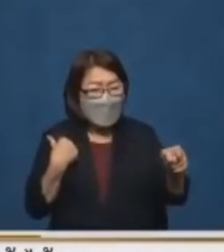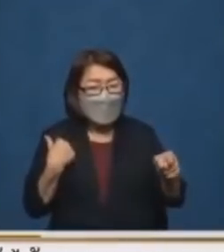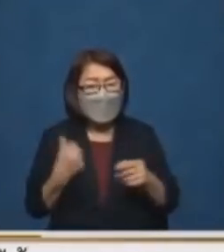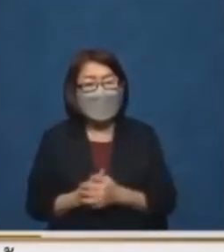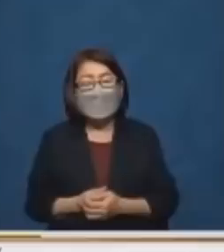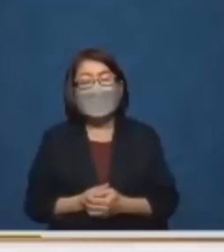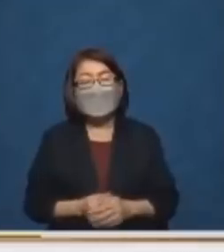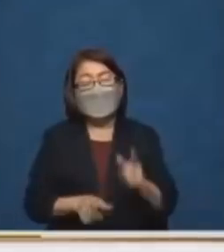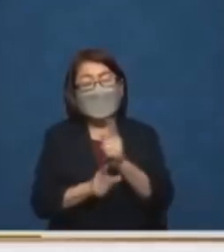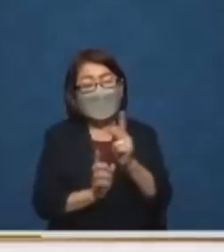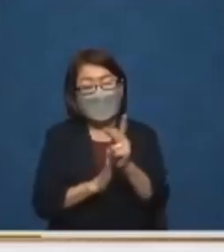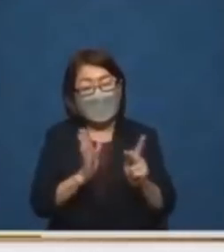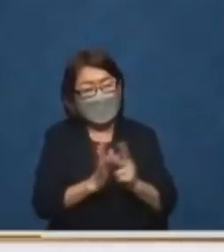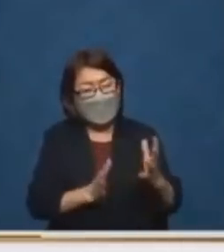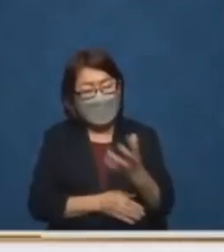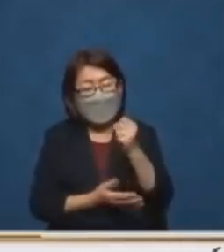กฎหมายวด้การจัซ้อจัจ้าง